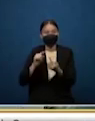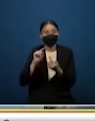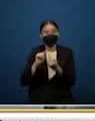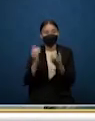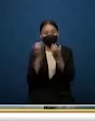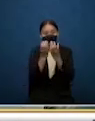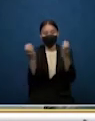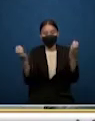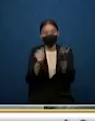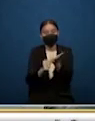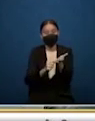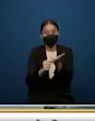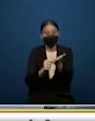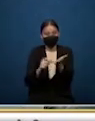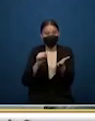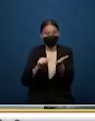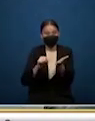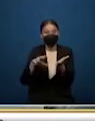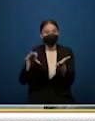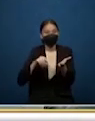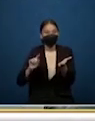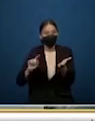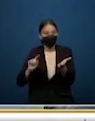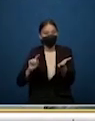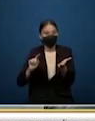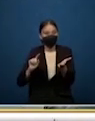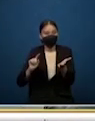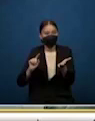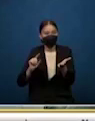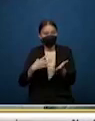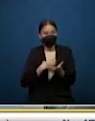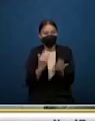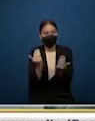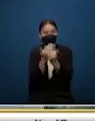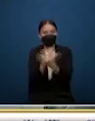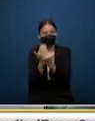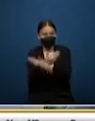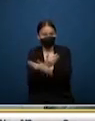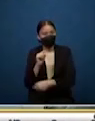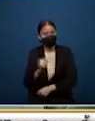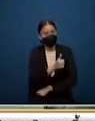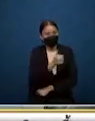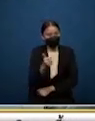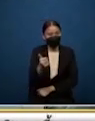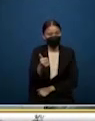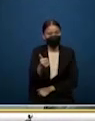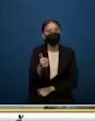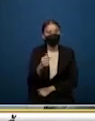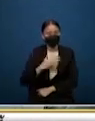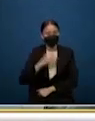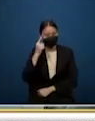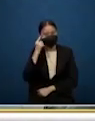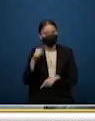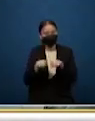ประชามติแก้รัฐธรรมนูญจะต้องทำอย่างน้อย 3ครั้งครั้งที่ 1ก็คือการให้ประชาชนออกเสียงว่าจะเห็นชอบกับการยกร่างทั้งฉบับหรือไม่